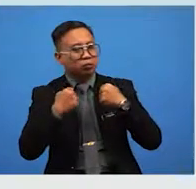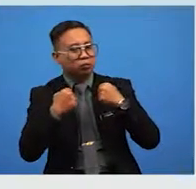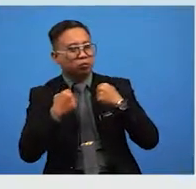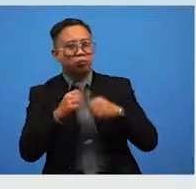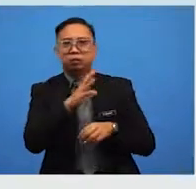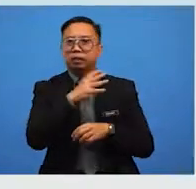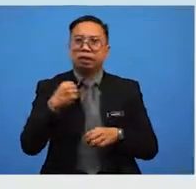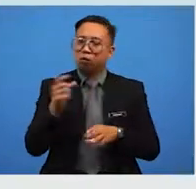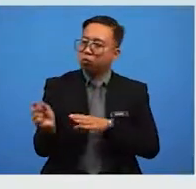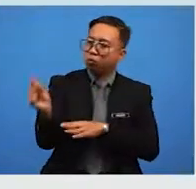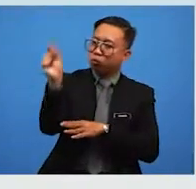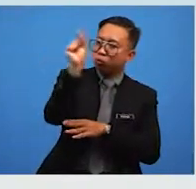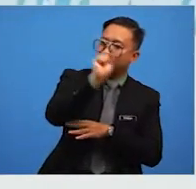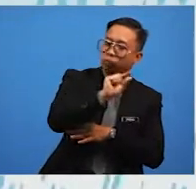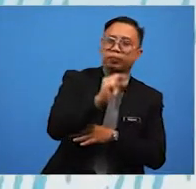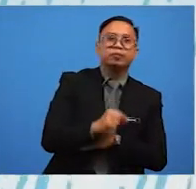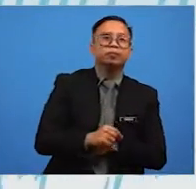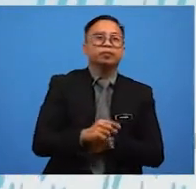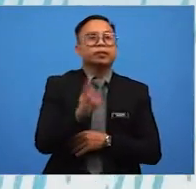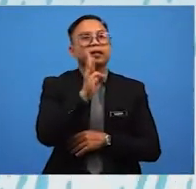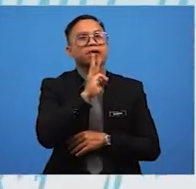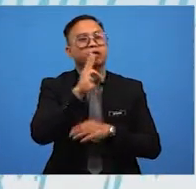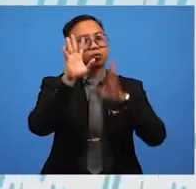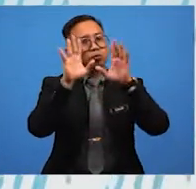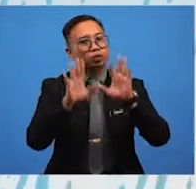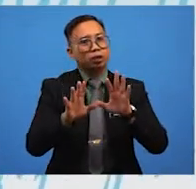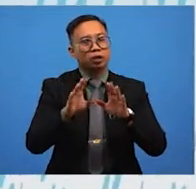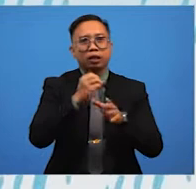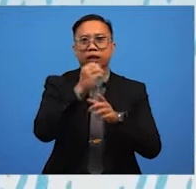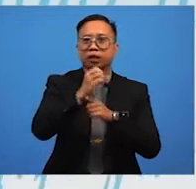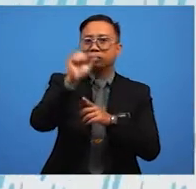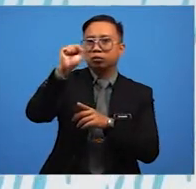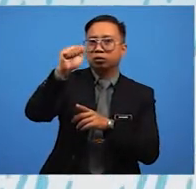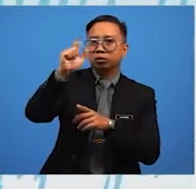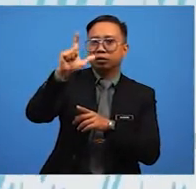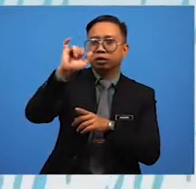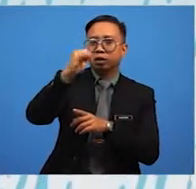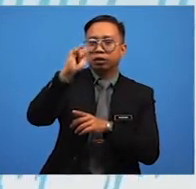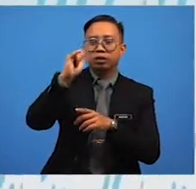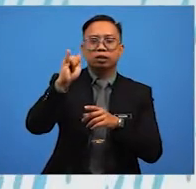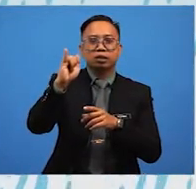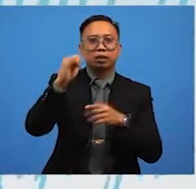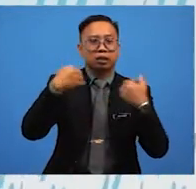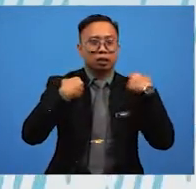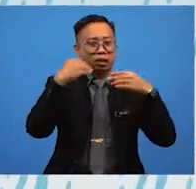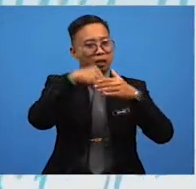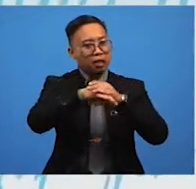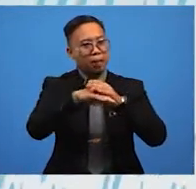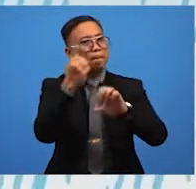kawasan pergunungan. Air hujan atau salji akan terkumpul di dalam rekahan